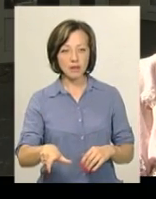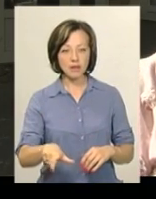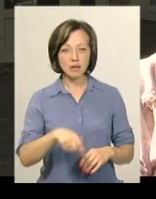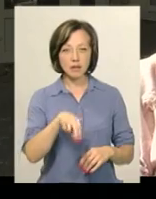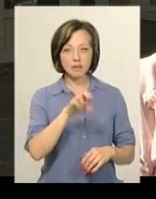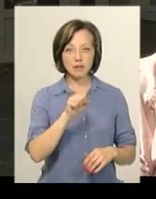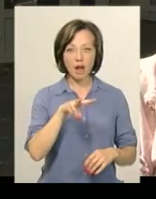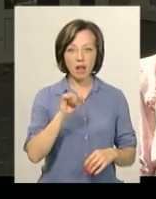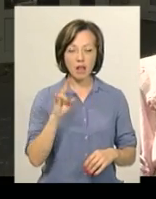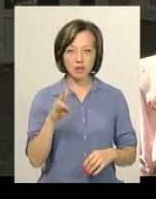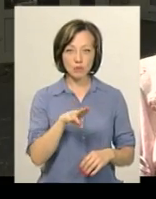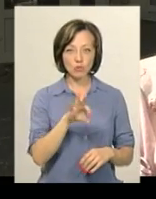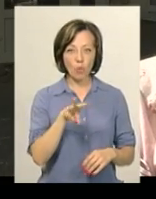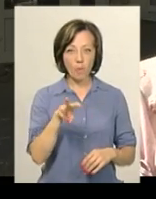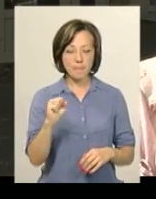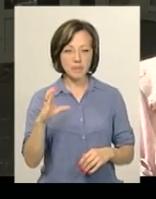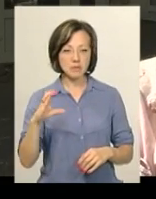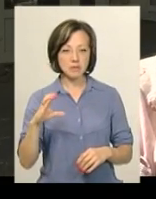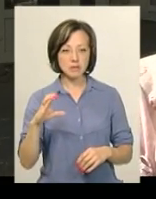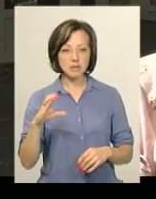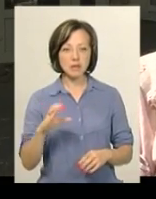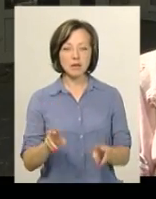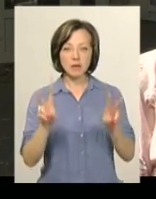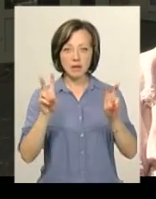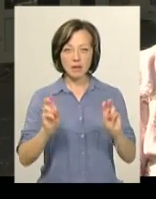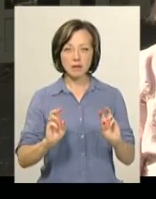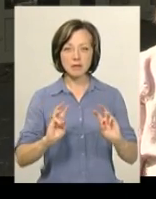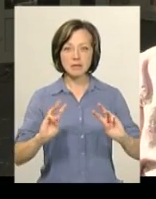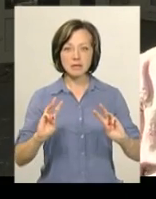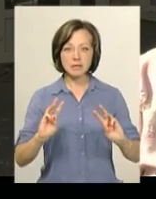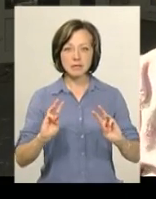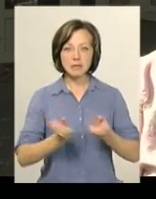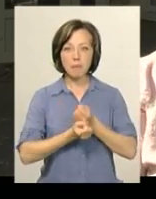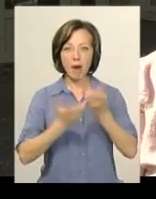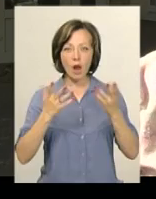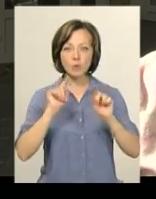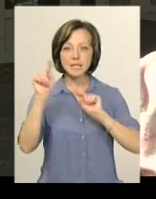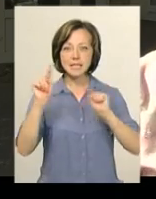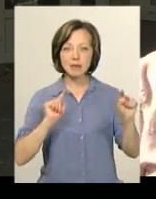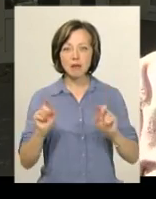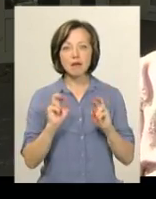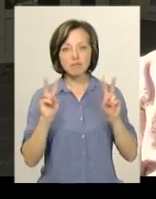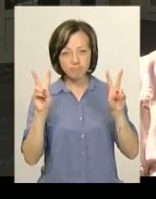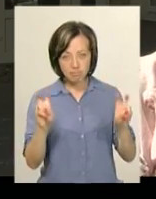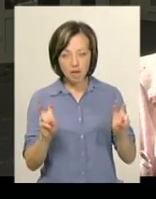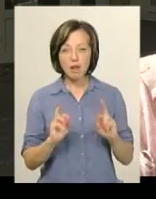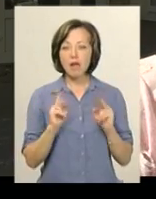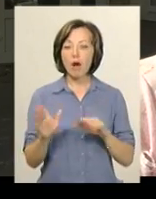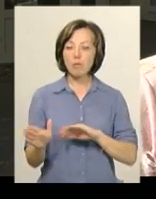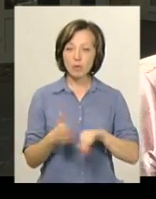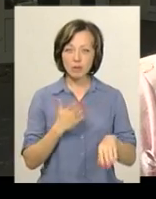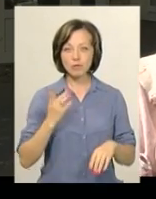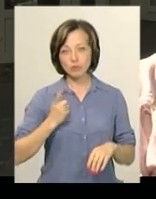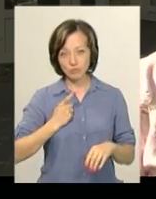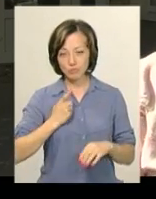Далана Томаса, от, «Запалюючі зірки». Ну от, як воно пройде, будемо очікувати